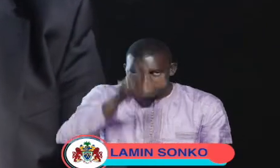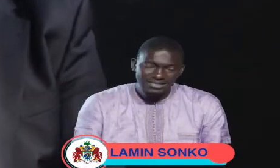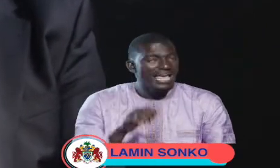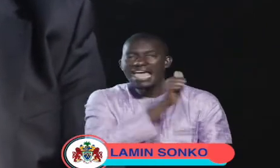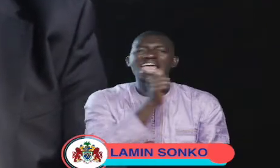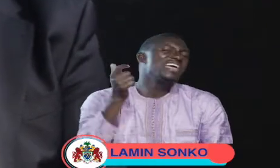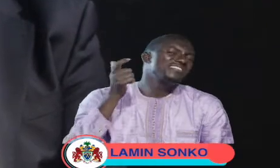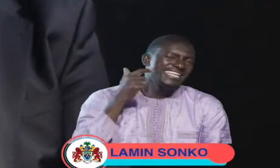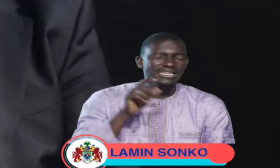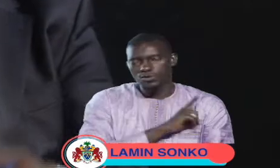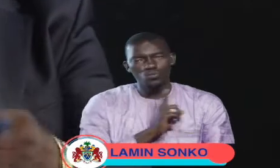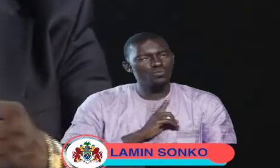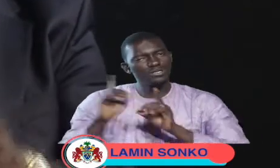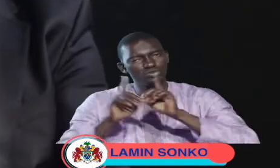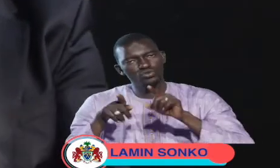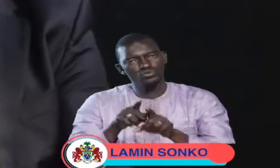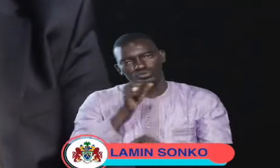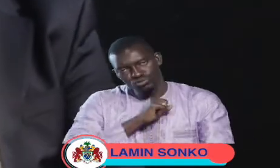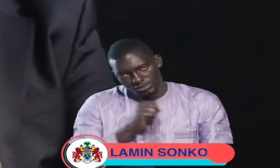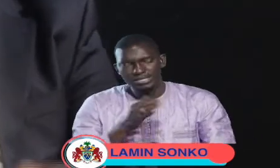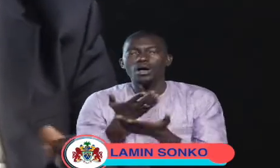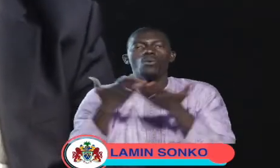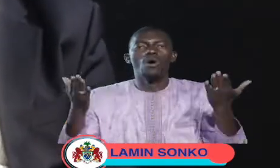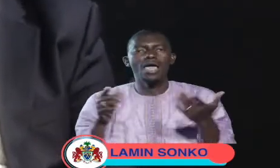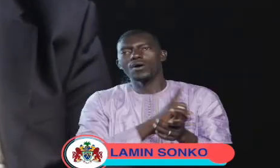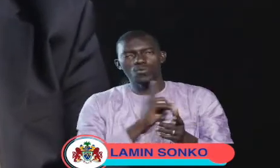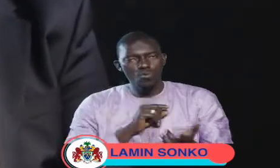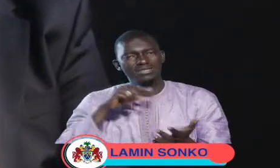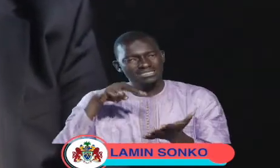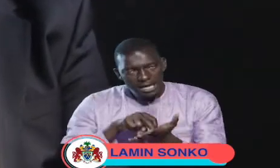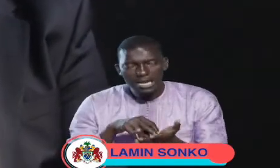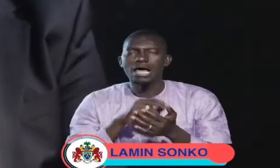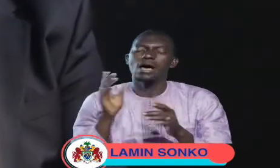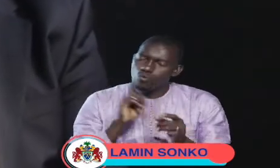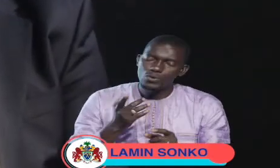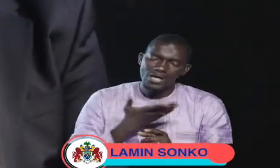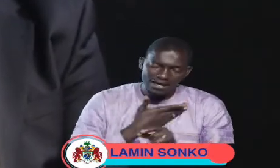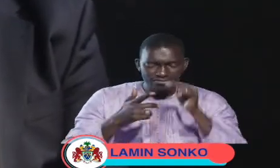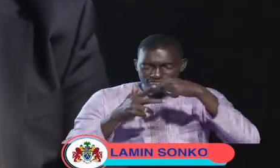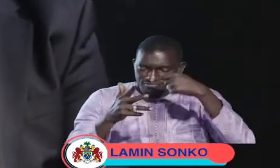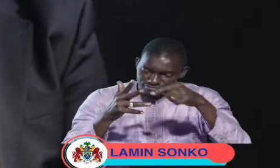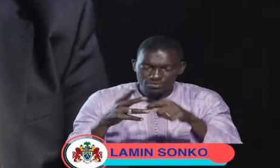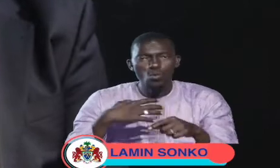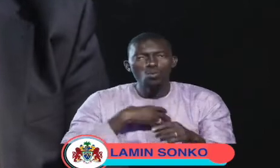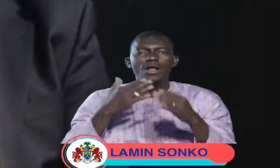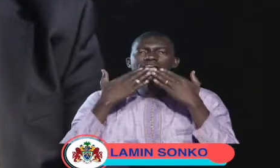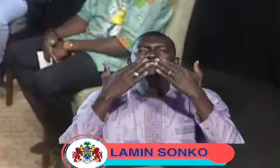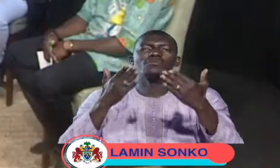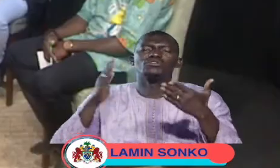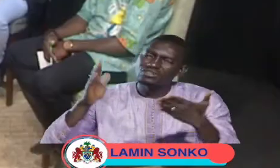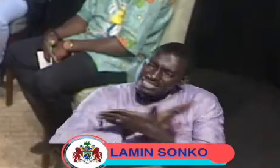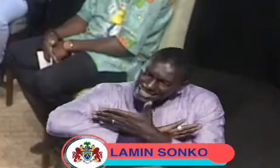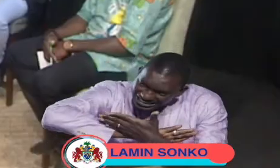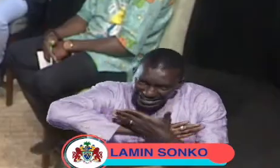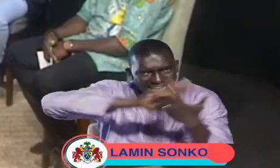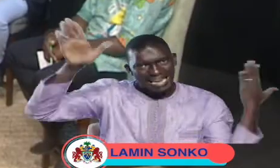waxtana journaliste di len wax fal lañ tolu ak ban lan ci lan lañ nekk lool yeb dafa nekk lo xamne dañ bëgg xibar bi gëna leer xibar bi gëna